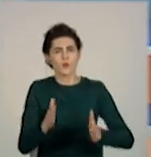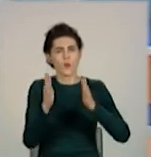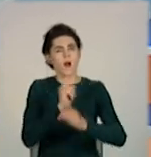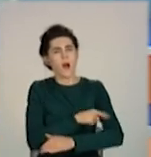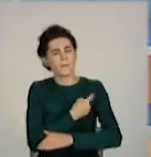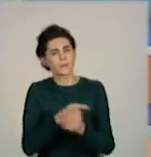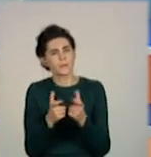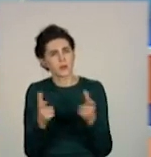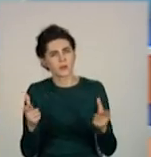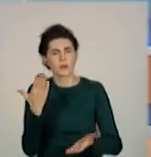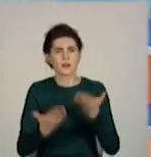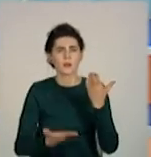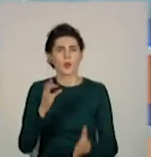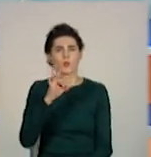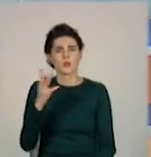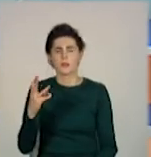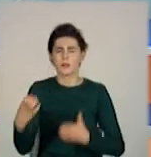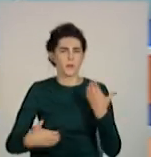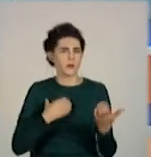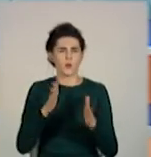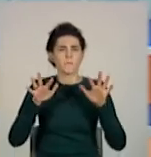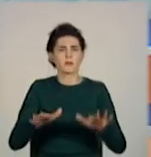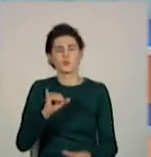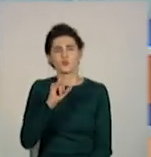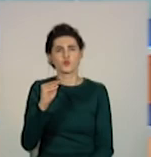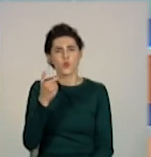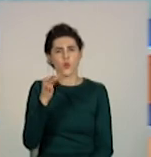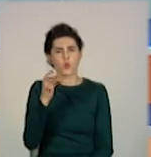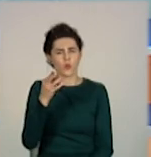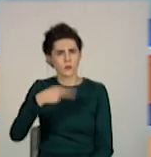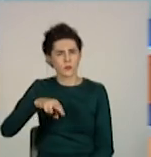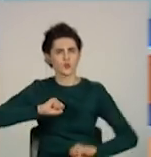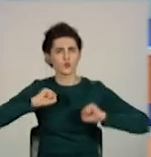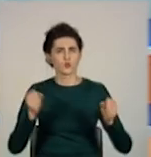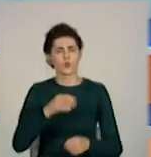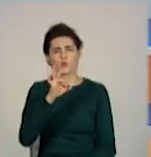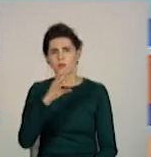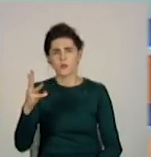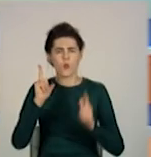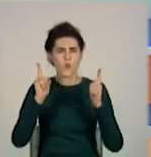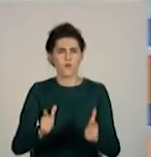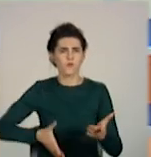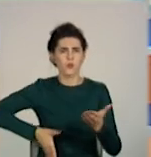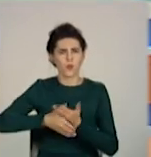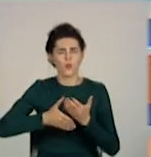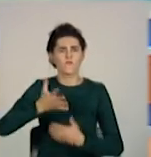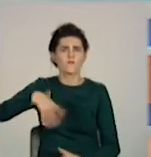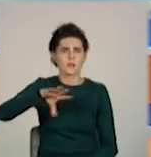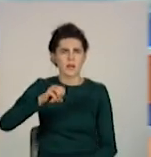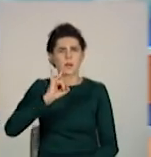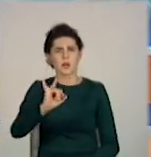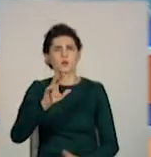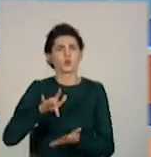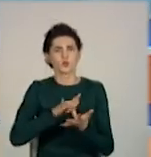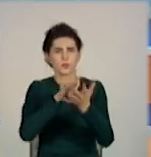швидку можете не хвилюватися. Ужгородська станція екстреної медичної допомоги обслуговує і безліч туристів, і